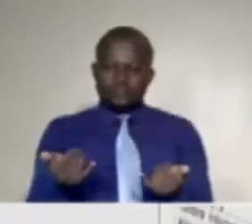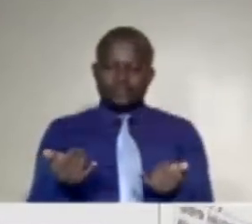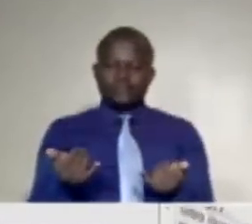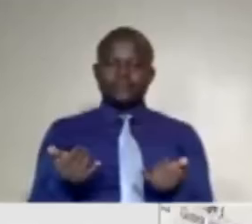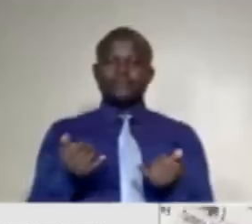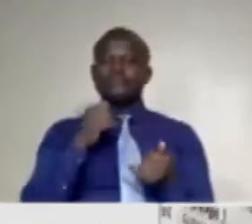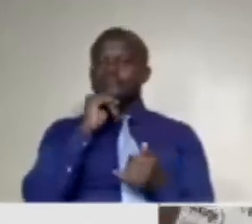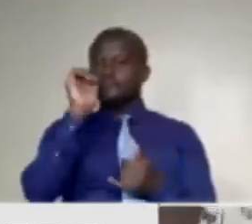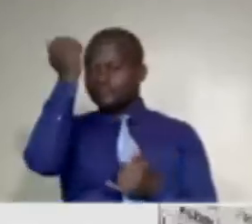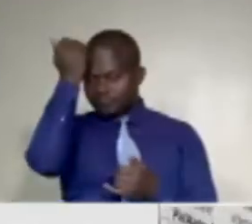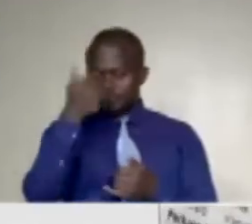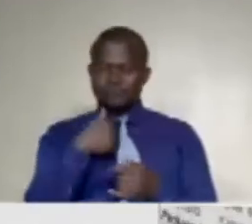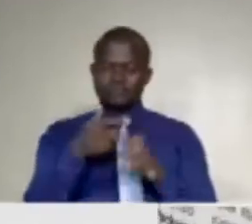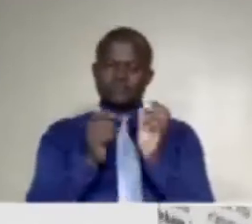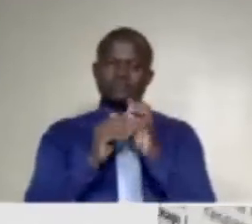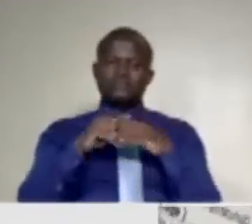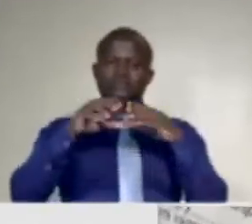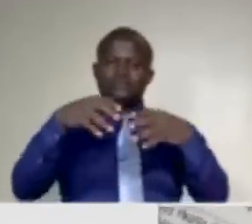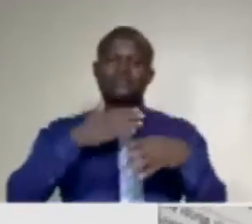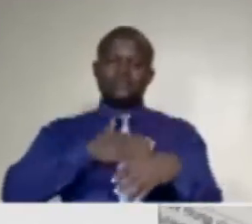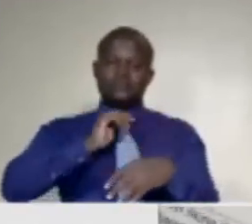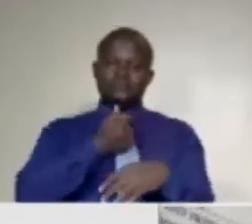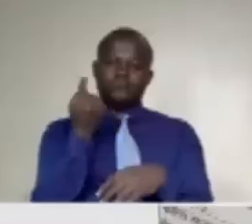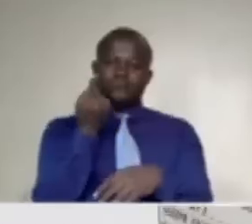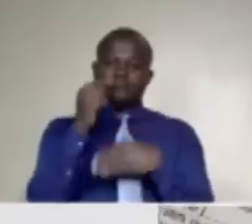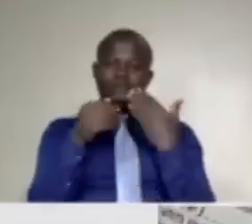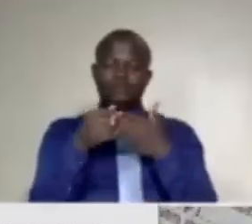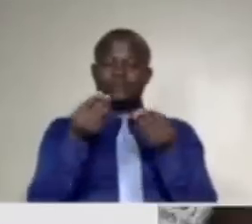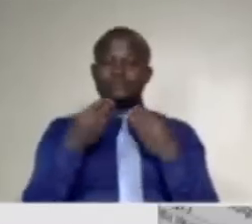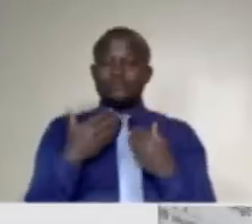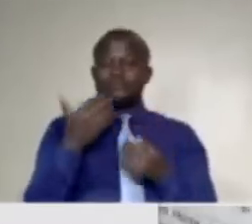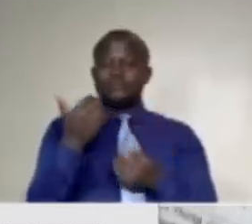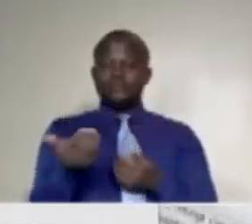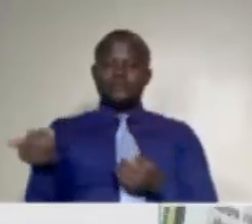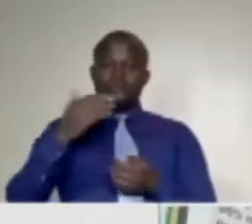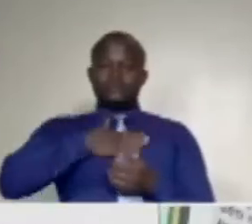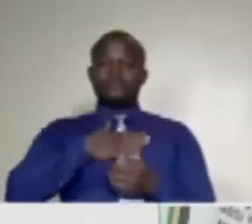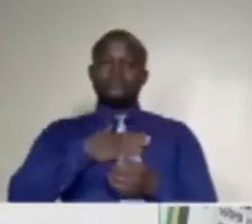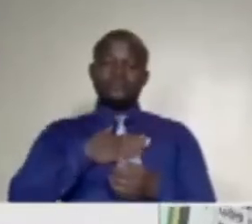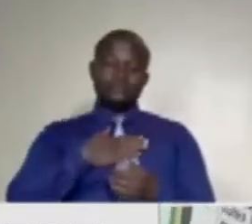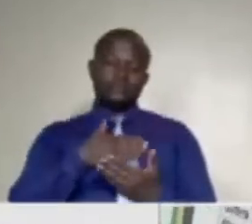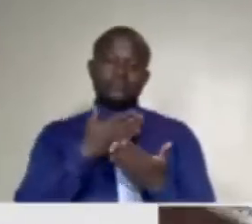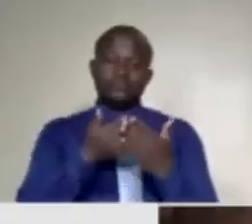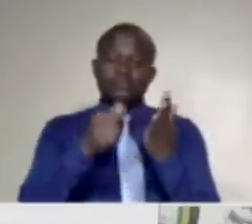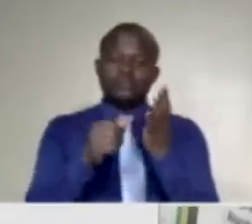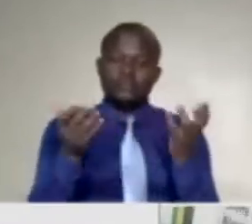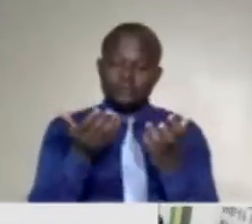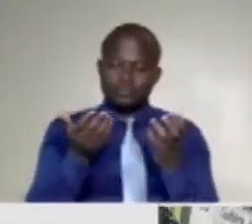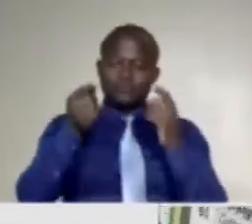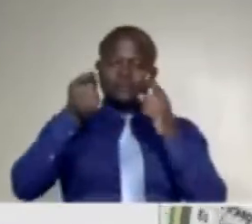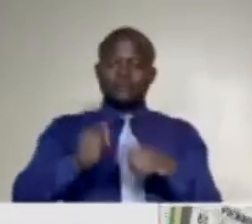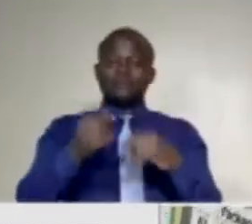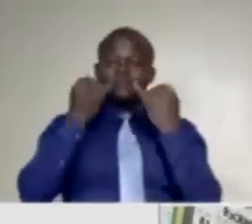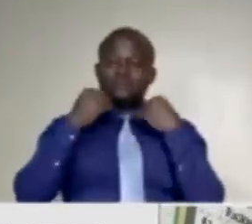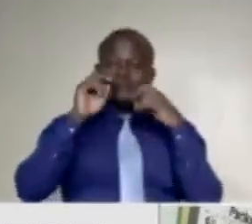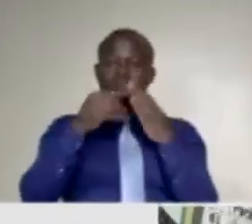kugeza ubu nta mituweli mfite, kandi mbagaze ku cyiciro nje nyine narababwiraga mu njire habana noneho nje nitanye. Ikibazo ni uko ngera aha